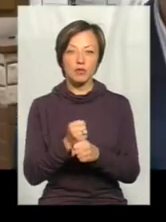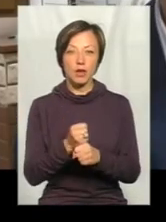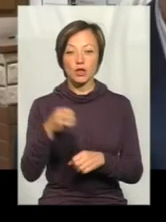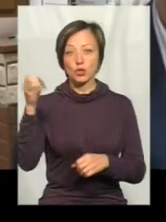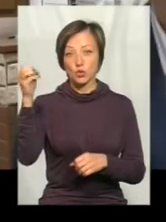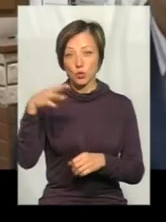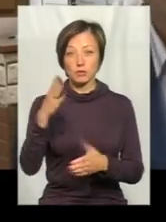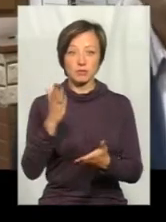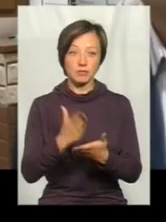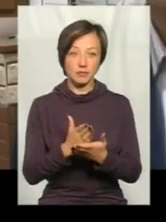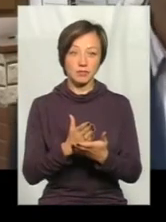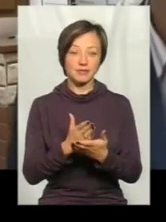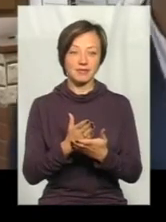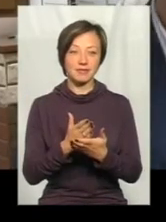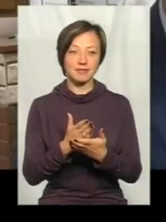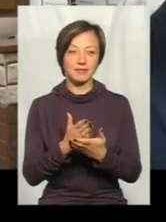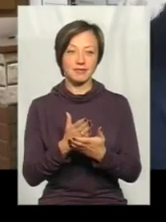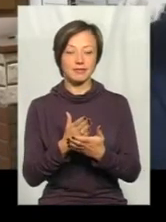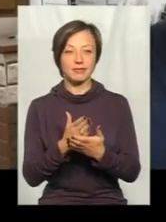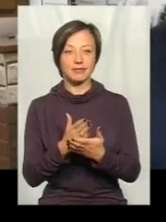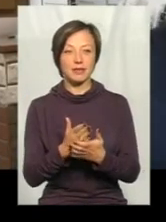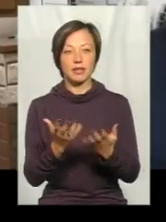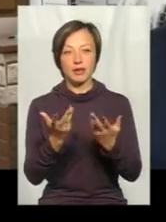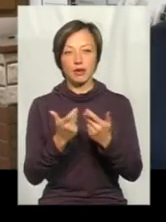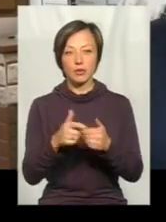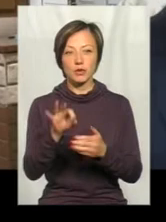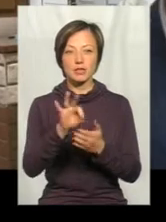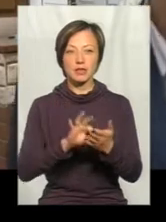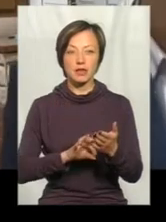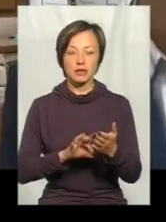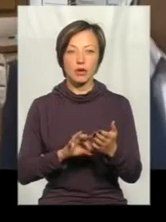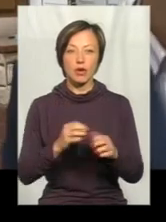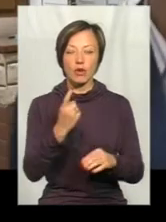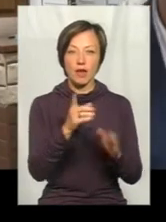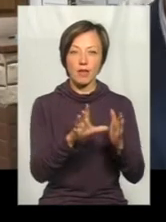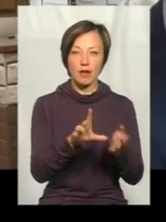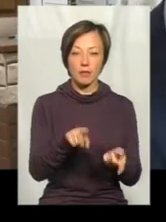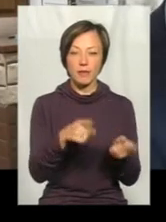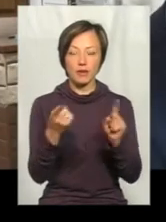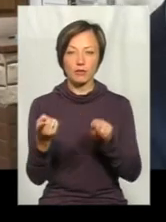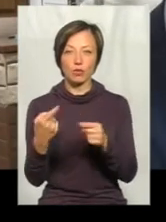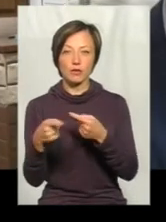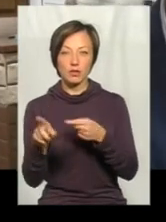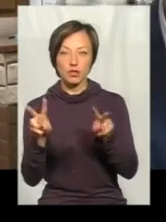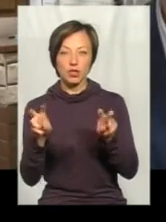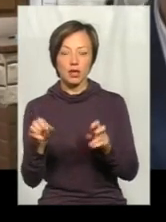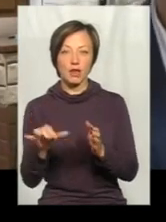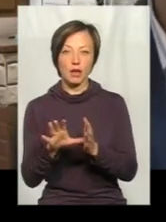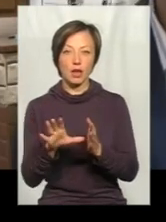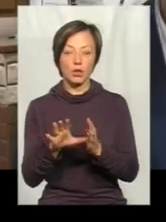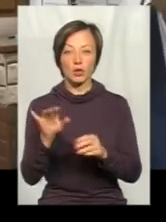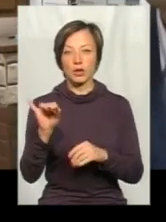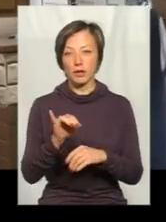Сонце світить і воно рахує зразу. Одна енергія перетворюється в іншу енергію,